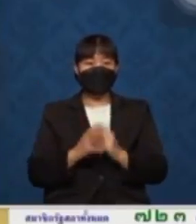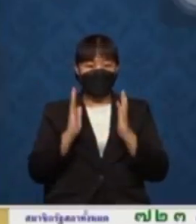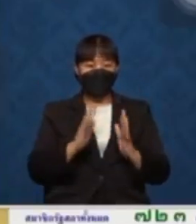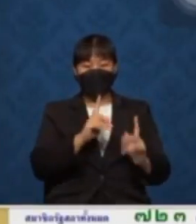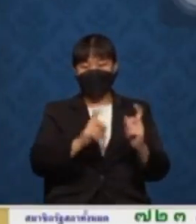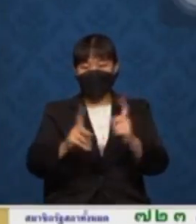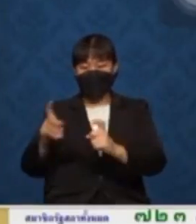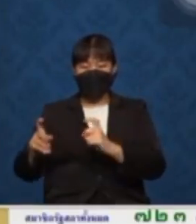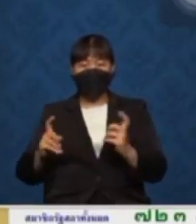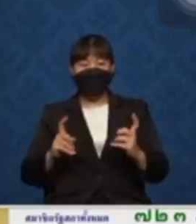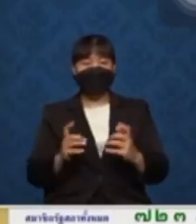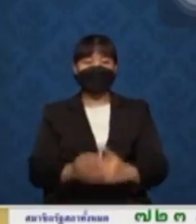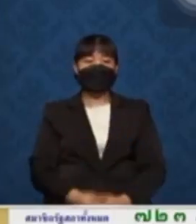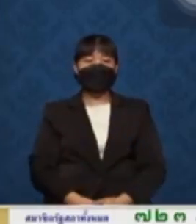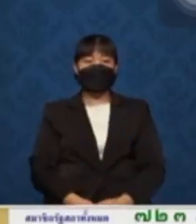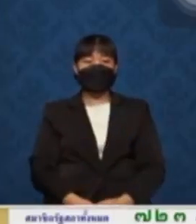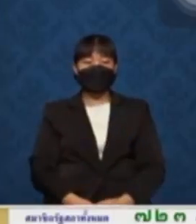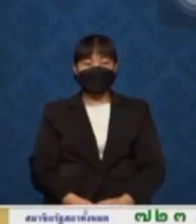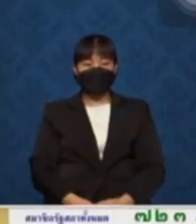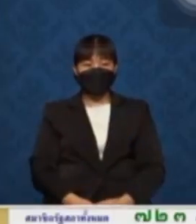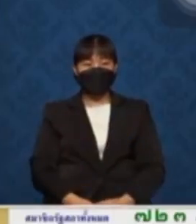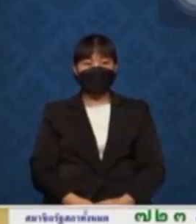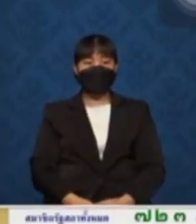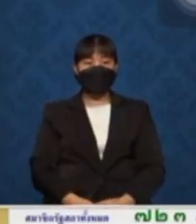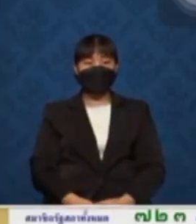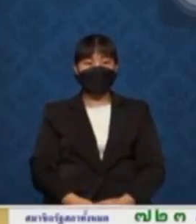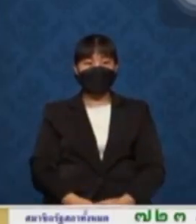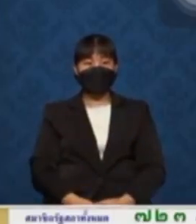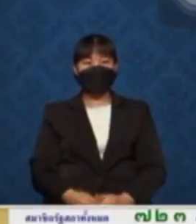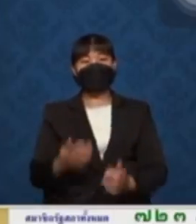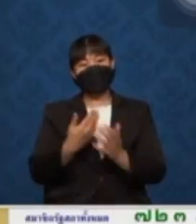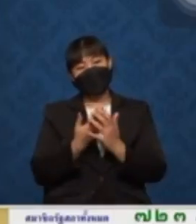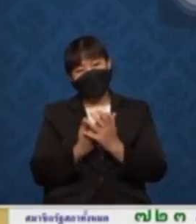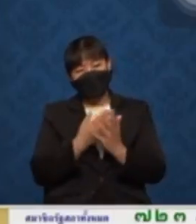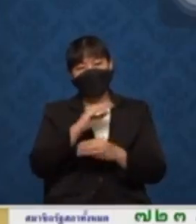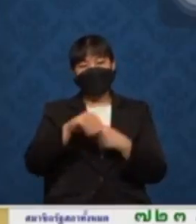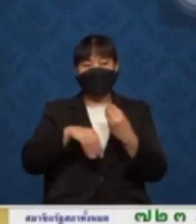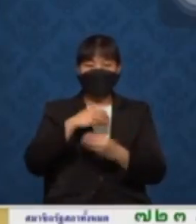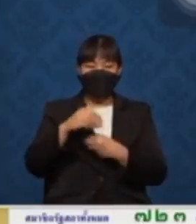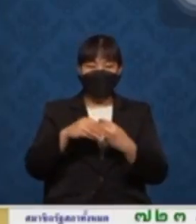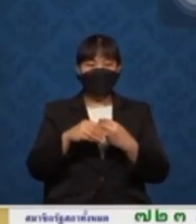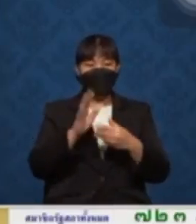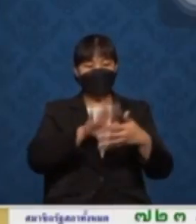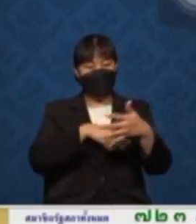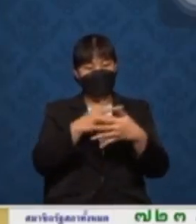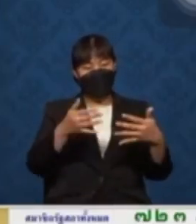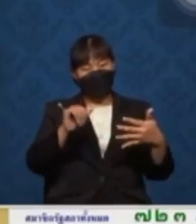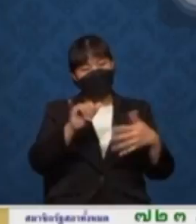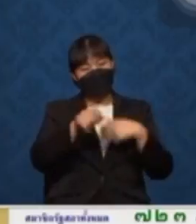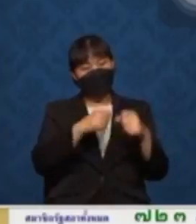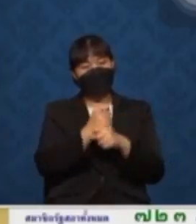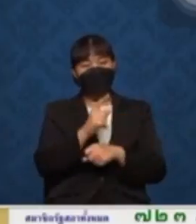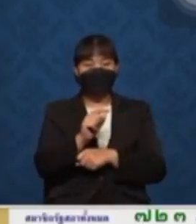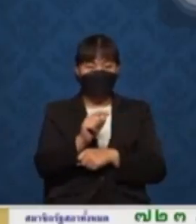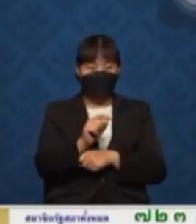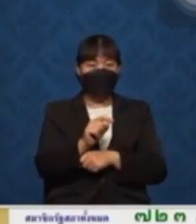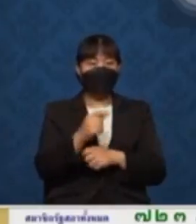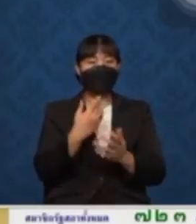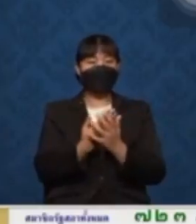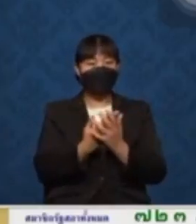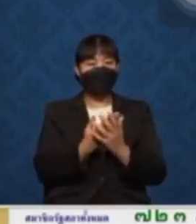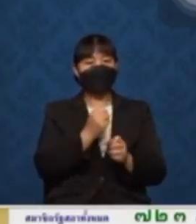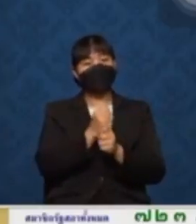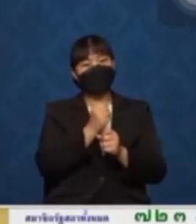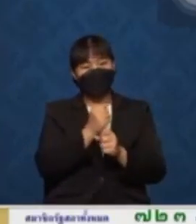ดนี้เมื่อเรามาคำนึงถึงทรัพยากรที่เราต้องอัดฉีดเข้าไปนะครับเพื่อให้เรามีแผนยุทธศาสตร์ชาติ20ปีไม่ว่าจะเป็นค่าใช้จ่ายในการจัดทำค่าใช้จ่ายด้าน